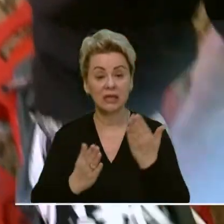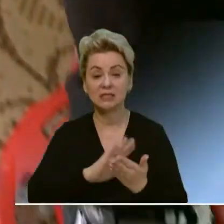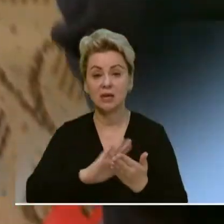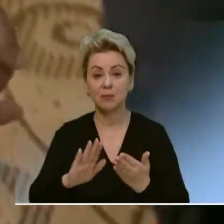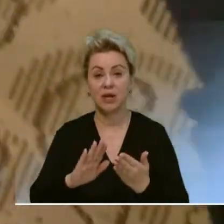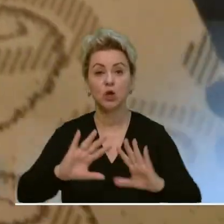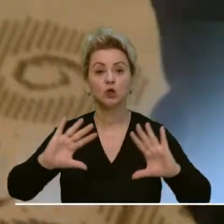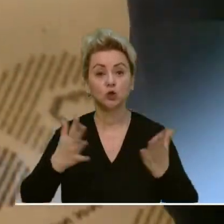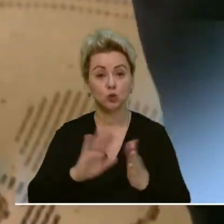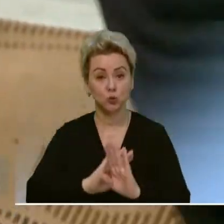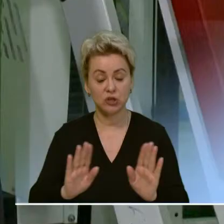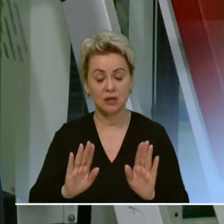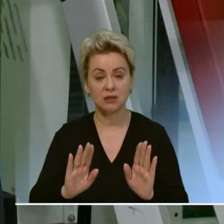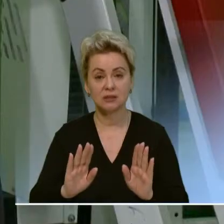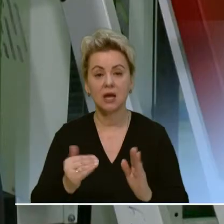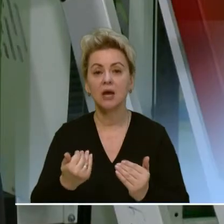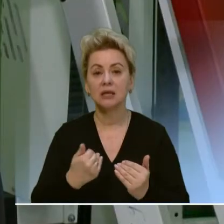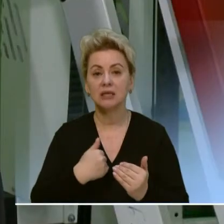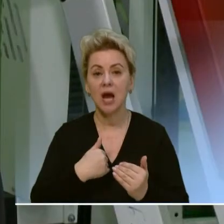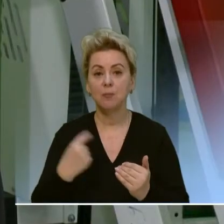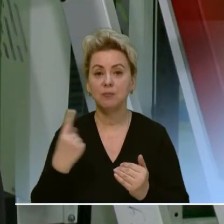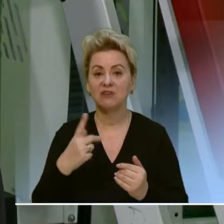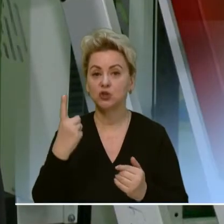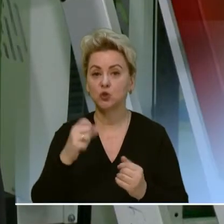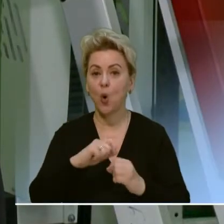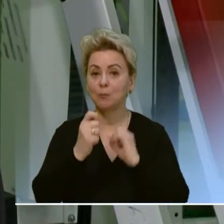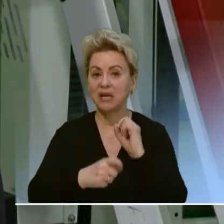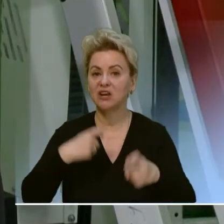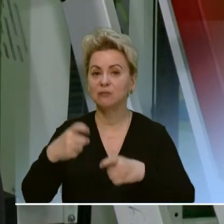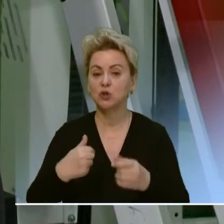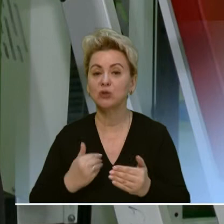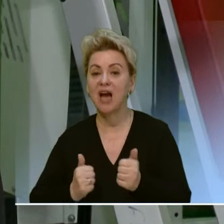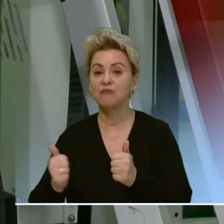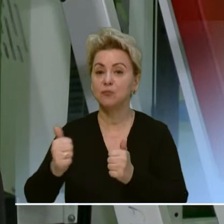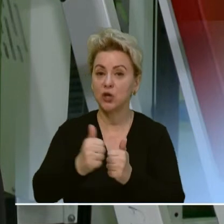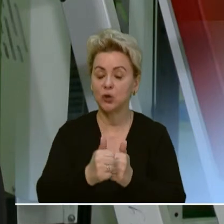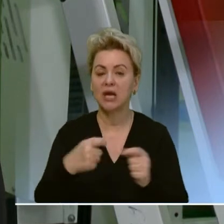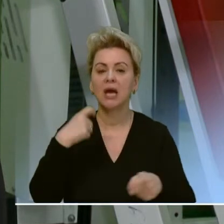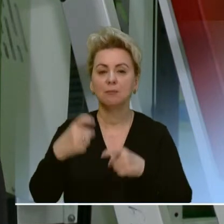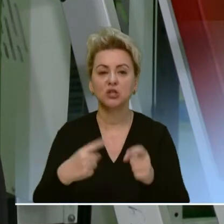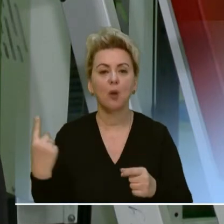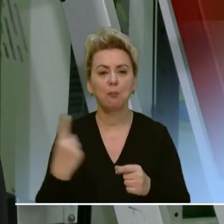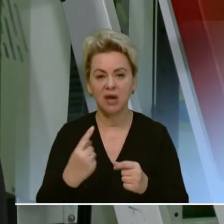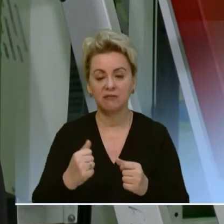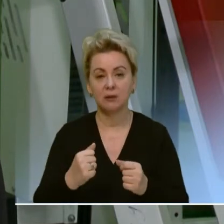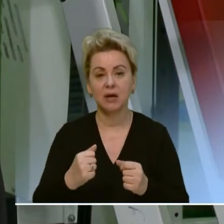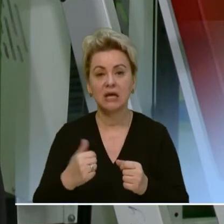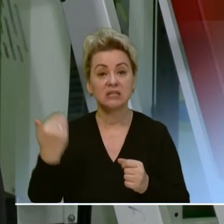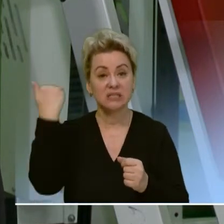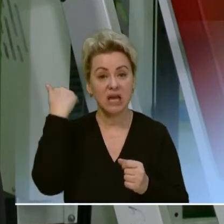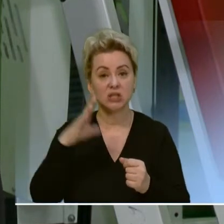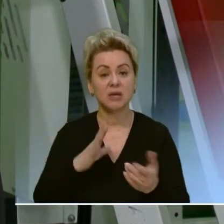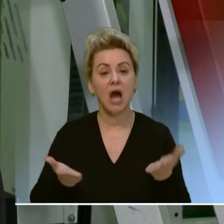не досадная случайность. Я первую 100-метровку начал бежать, я вырвался вперед, я бежал первым. Сзади меня